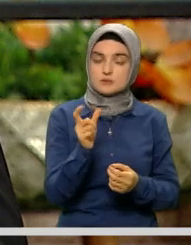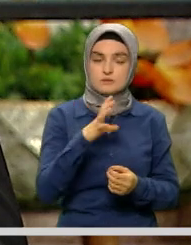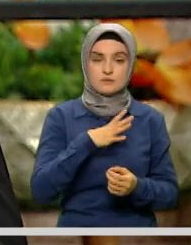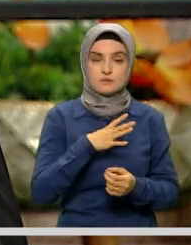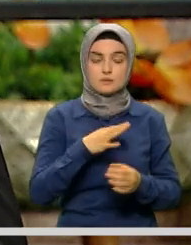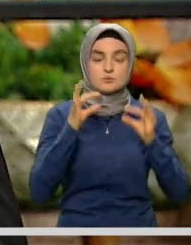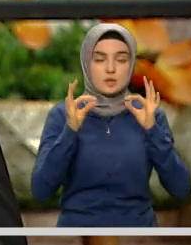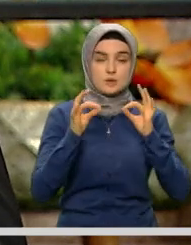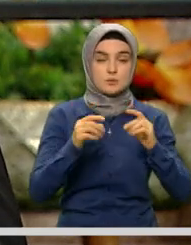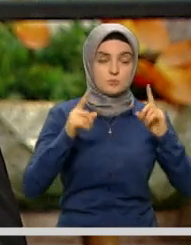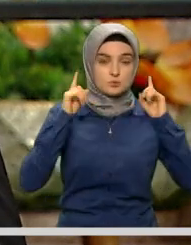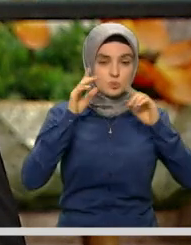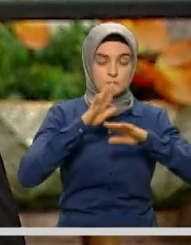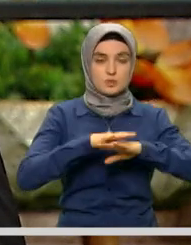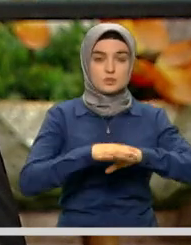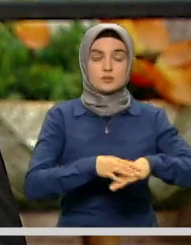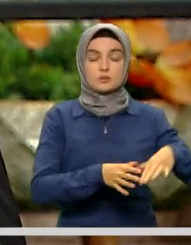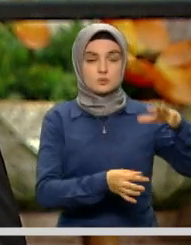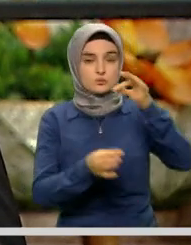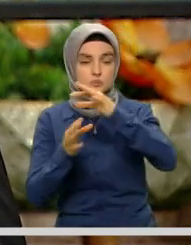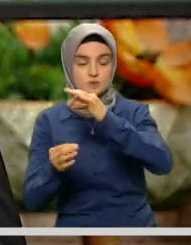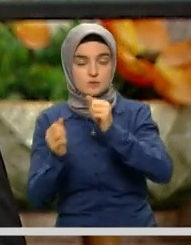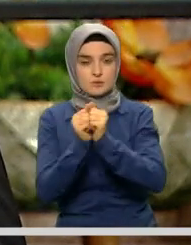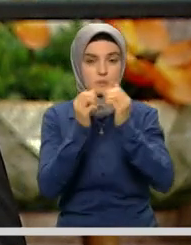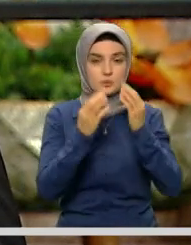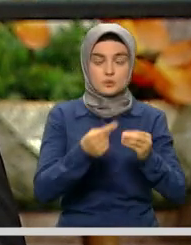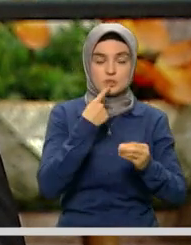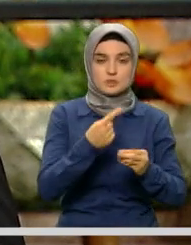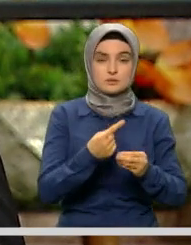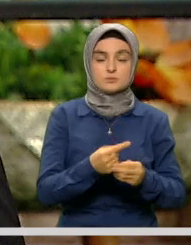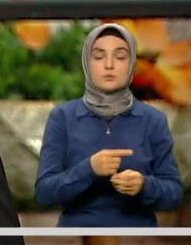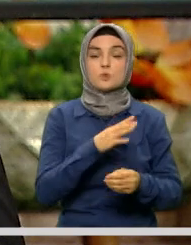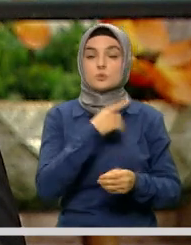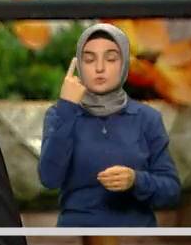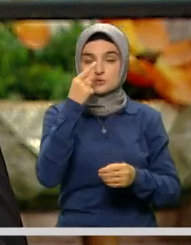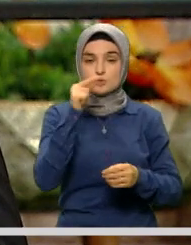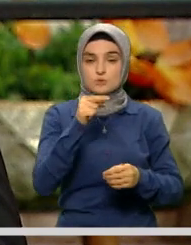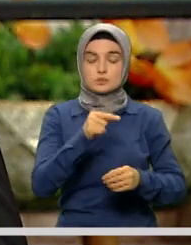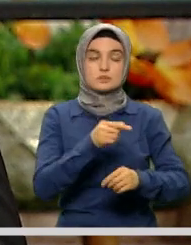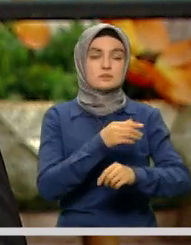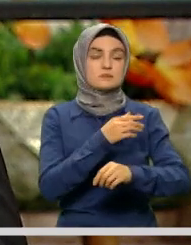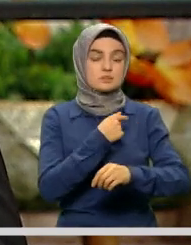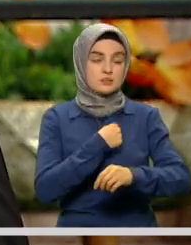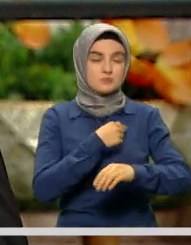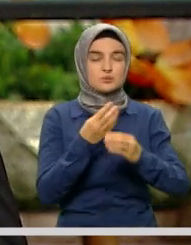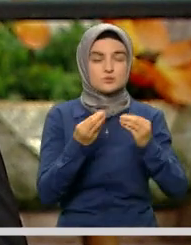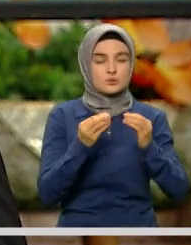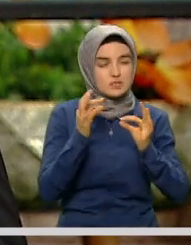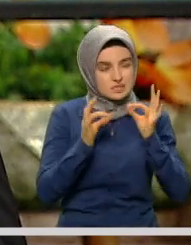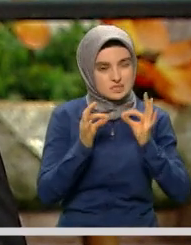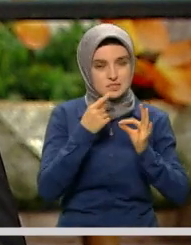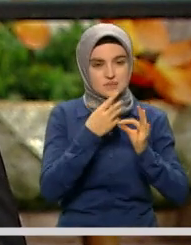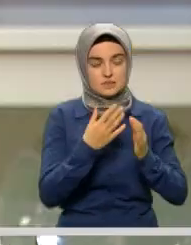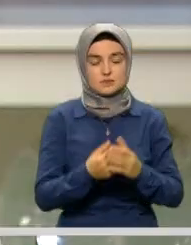sürekli tevbe eden kullarla beraber olun. Çünkü onların kalpleri çok hassastır diyor. Yani gerçekten tevbe dediğimiz